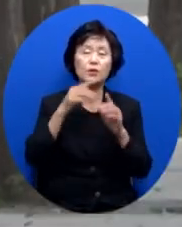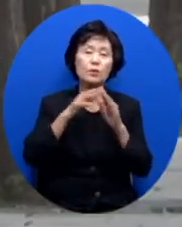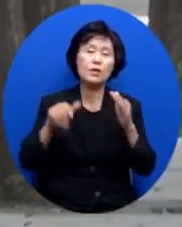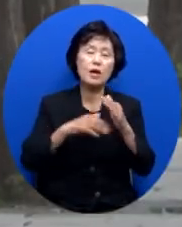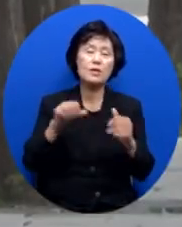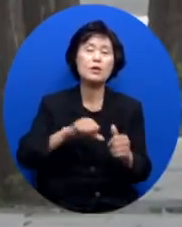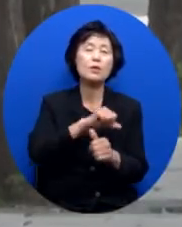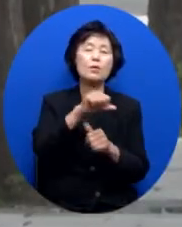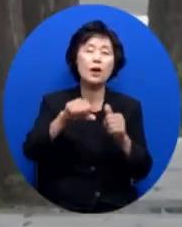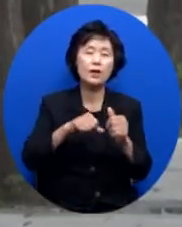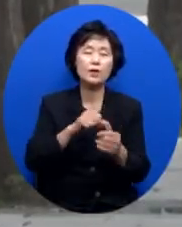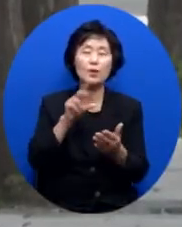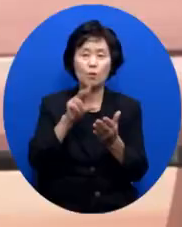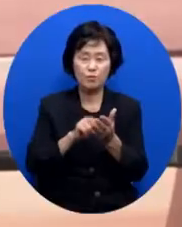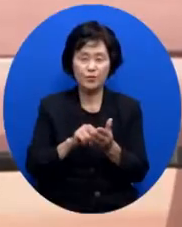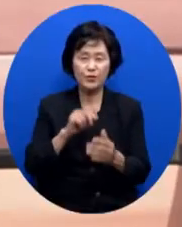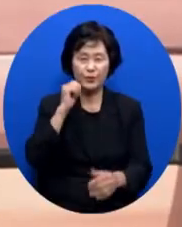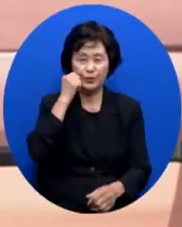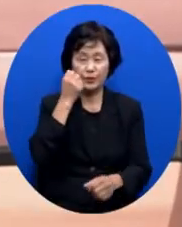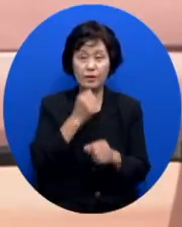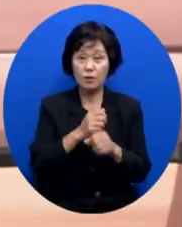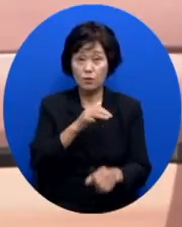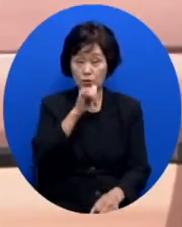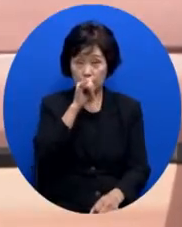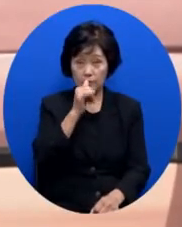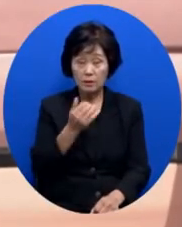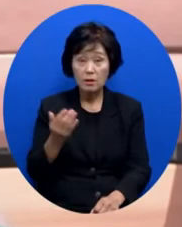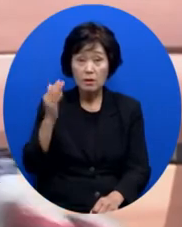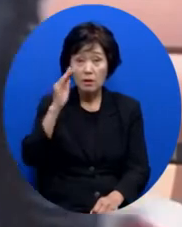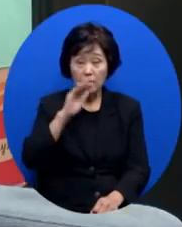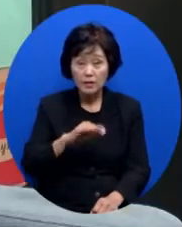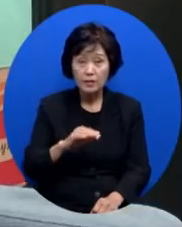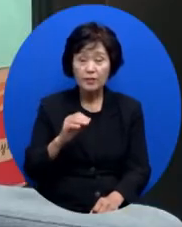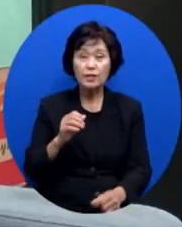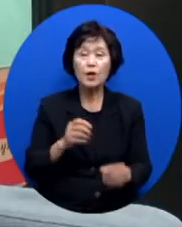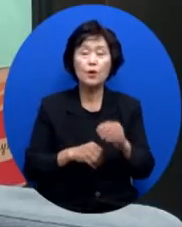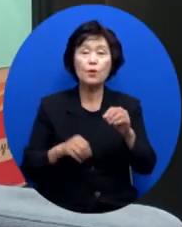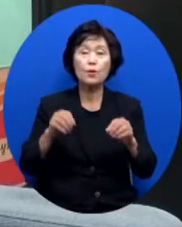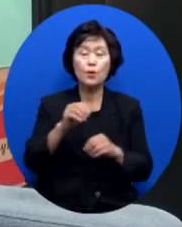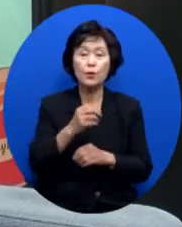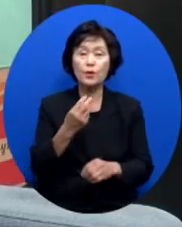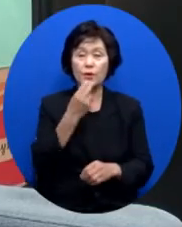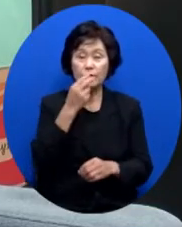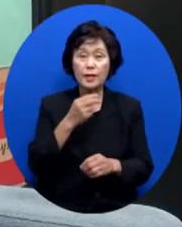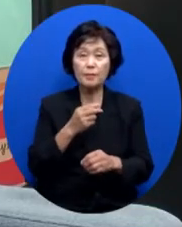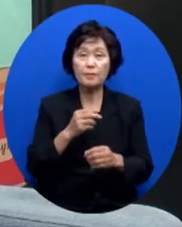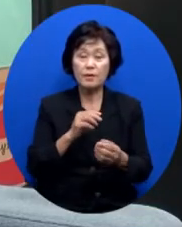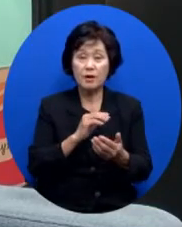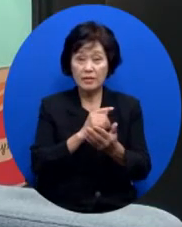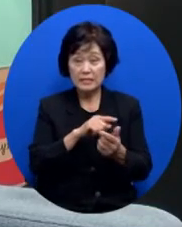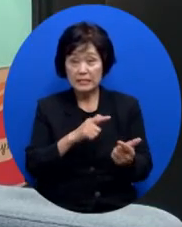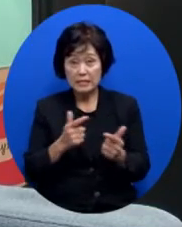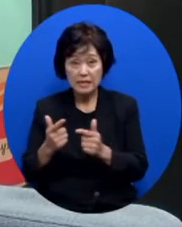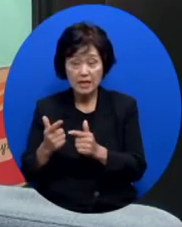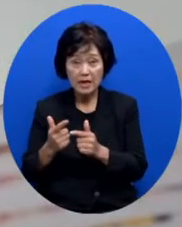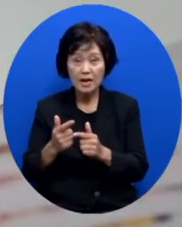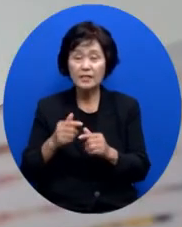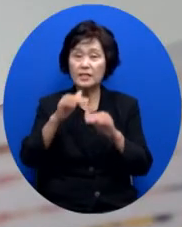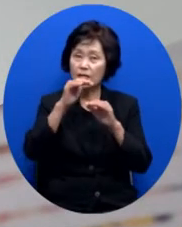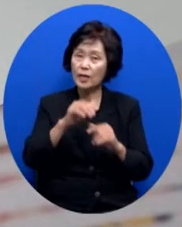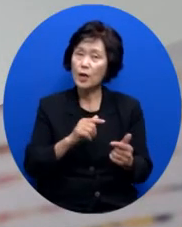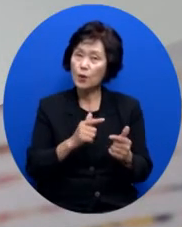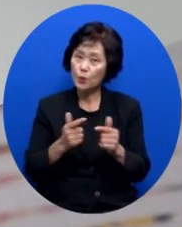하고 있습니다 그러나 일부 목회자들은 오히려 생태 신학에서 말하는 가치가 정통 신학과 일맥상통하는 면이 있다고